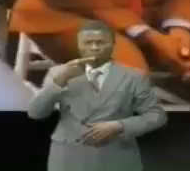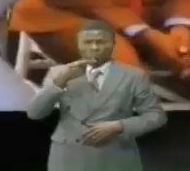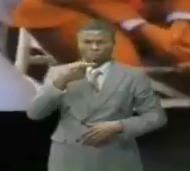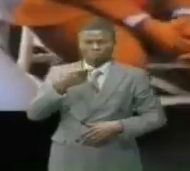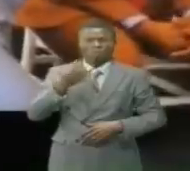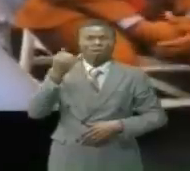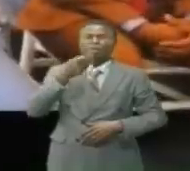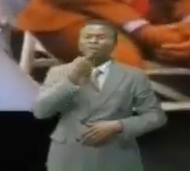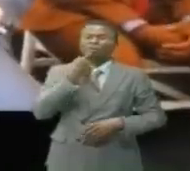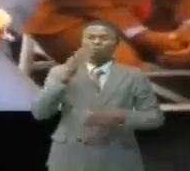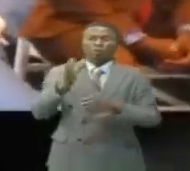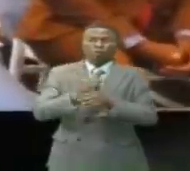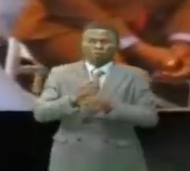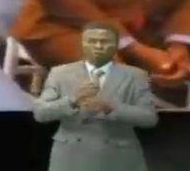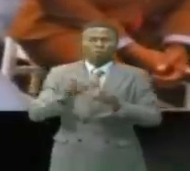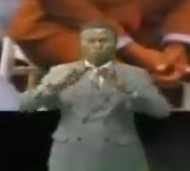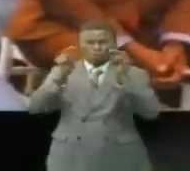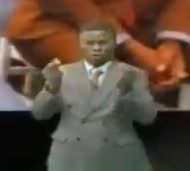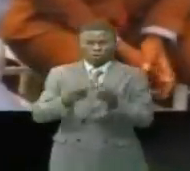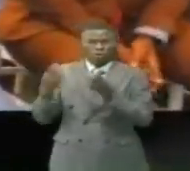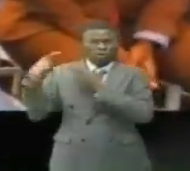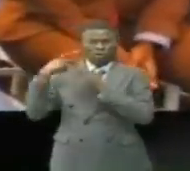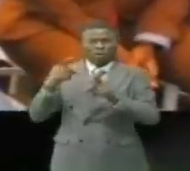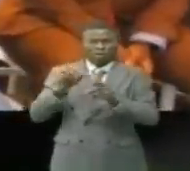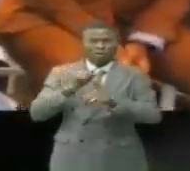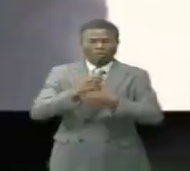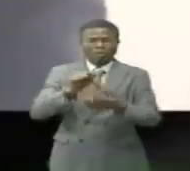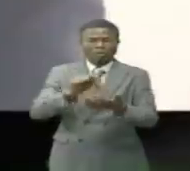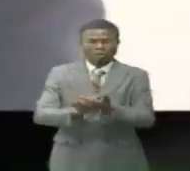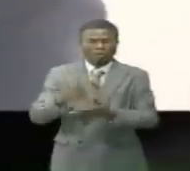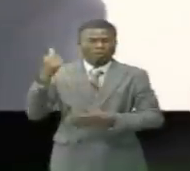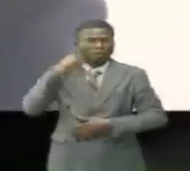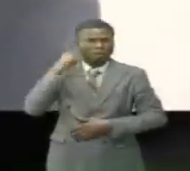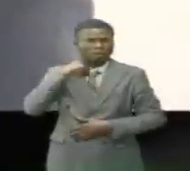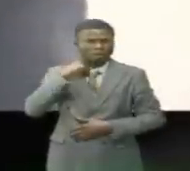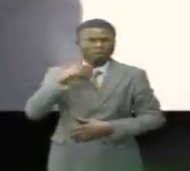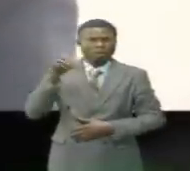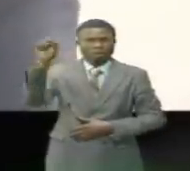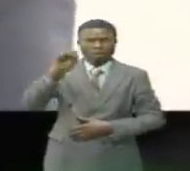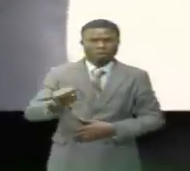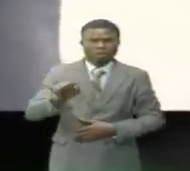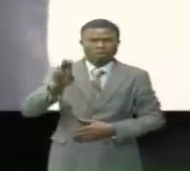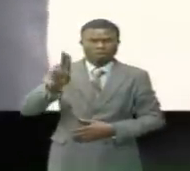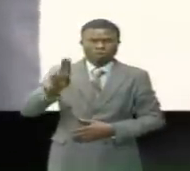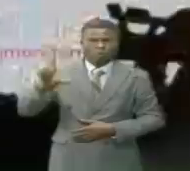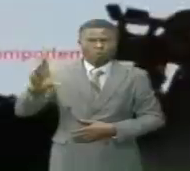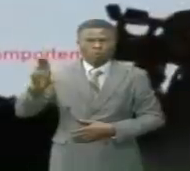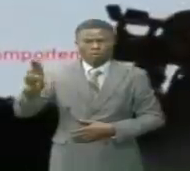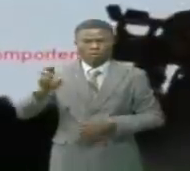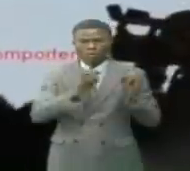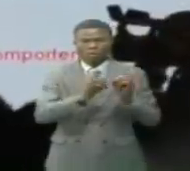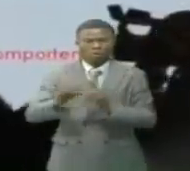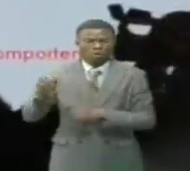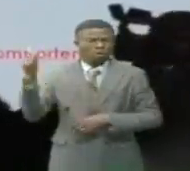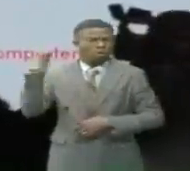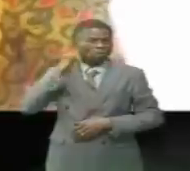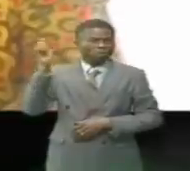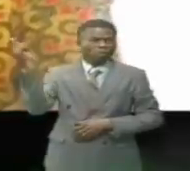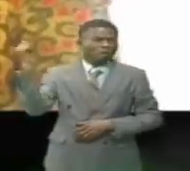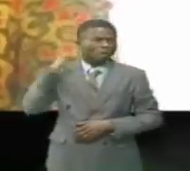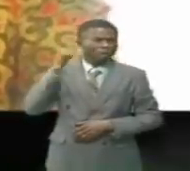aperçu historique de cette structure depuis son existence. Le docteur Soulou sur l'organisation, le professeur docteur